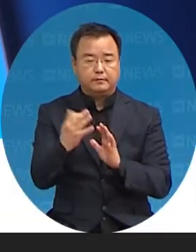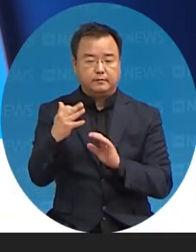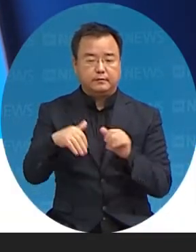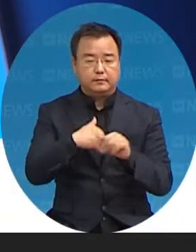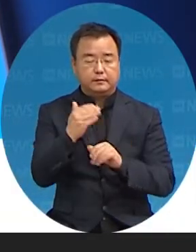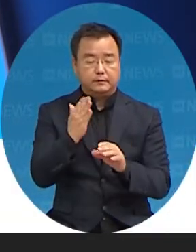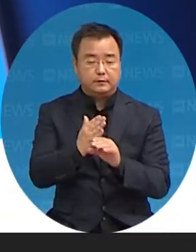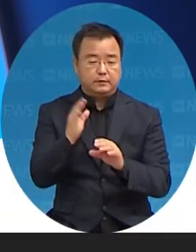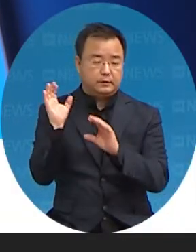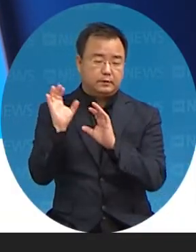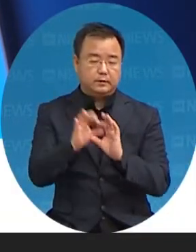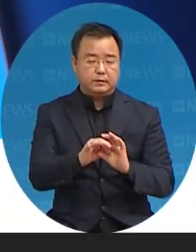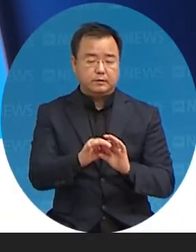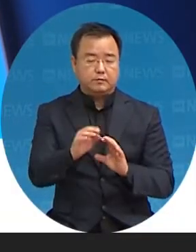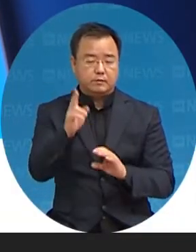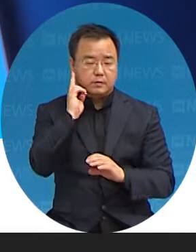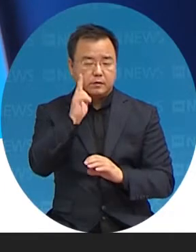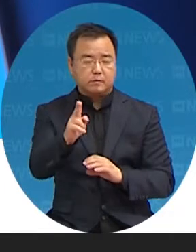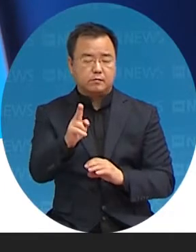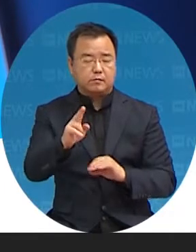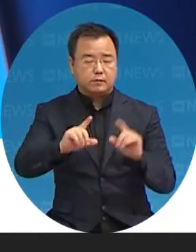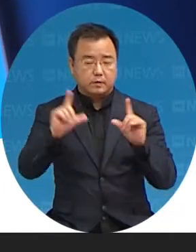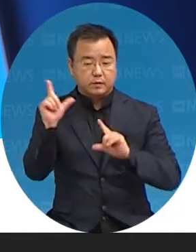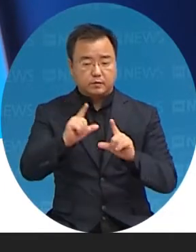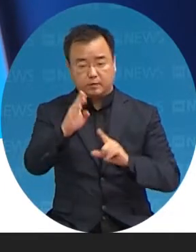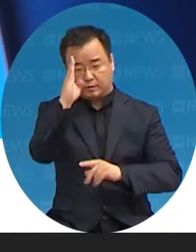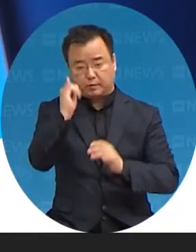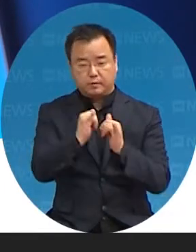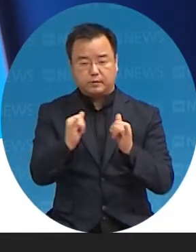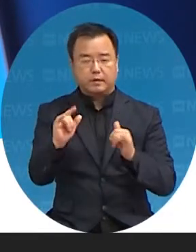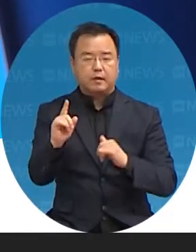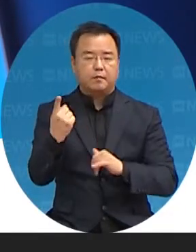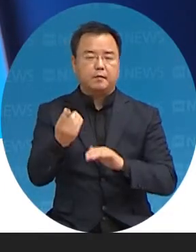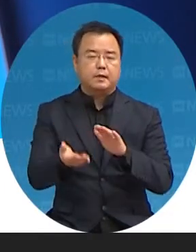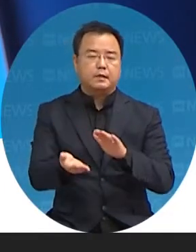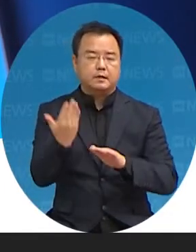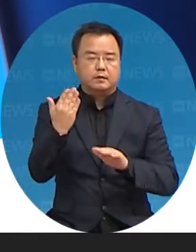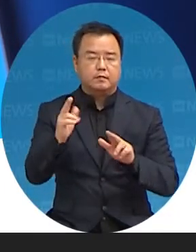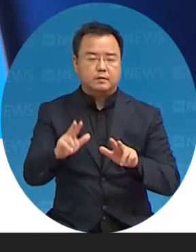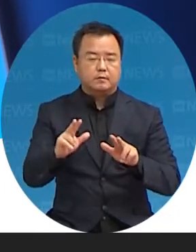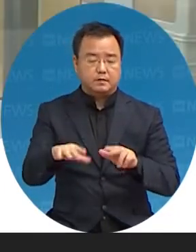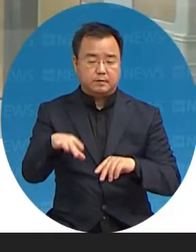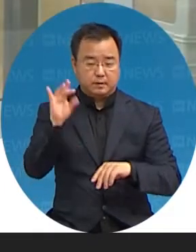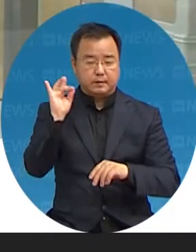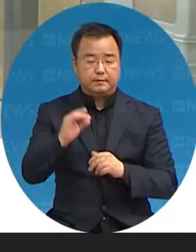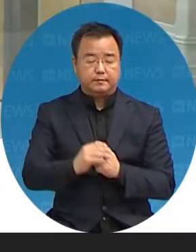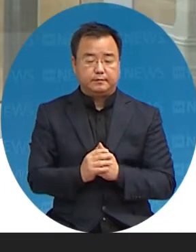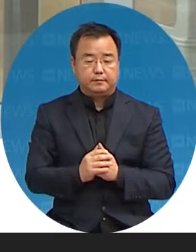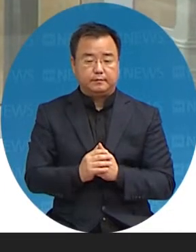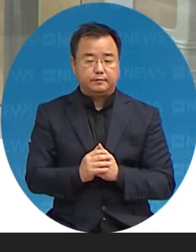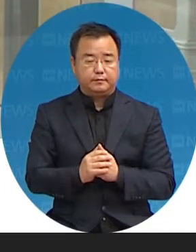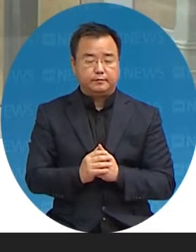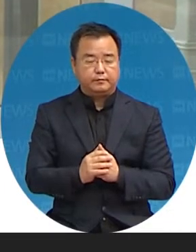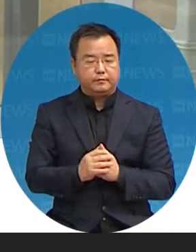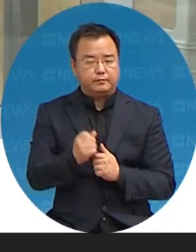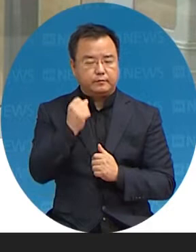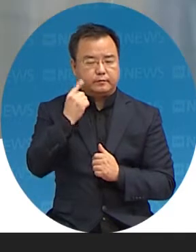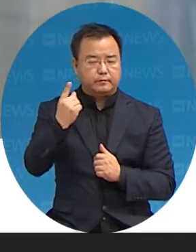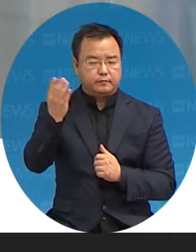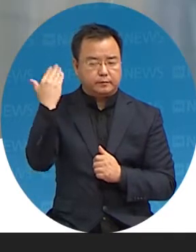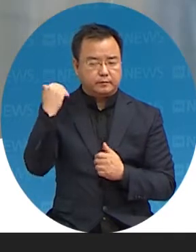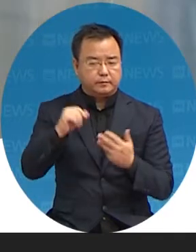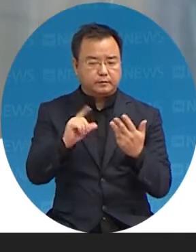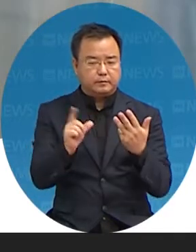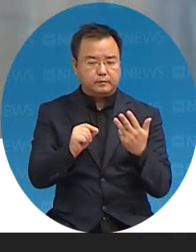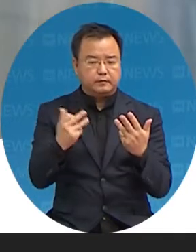터진 이후로 위중 하거나 중증인 환자가 제자리 수가 된 건 이번이 처음인데요 4 지난달 18일 까지만